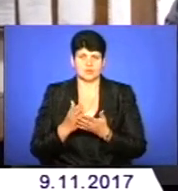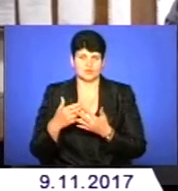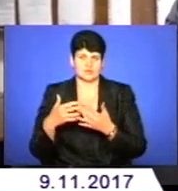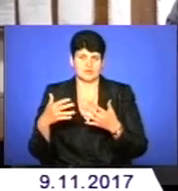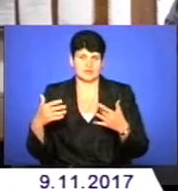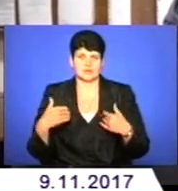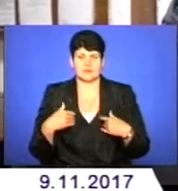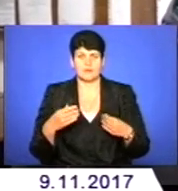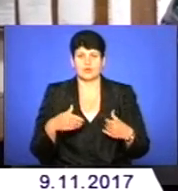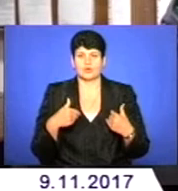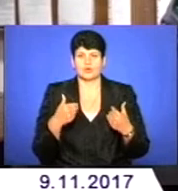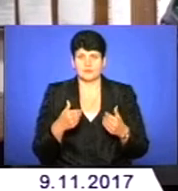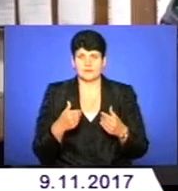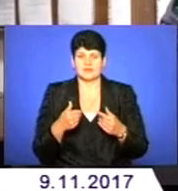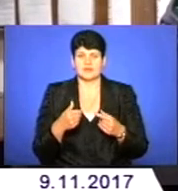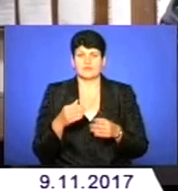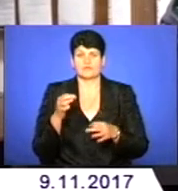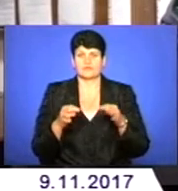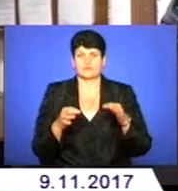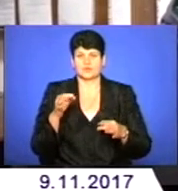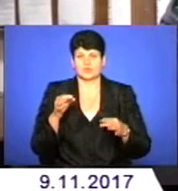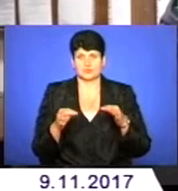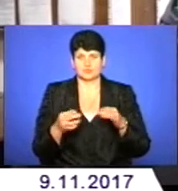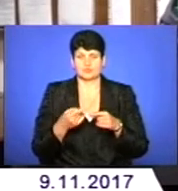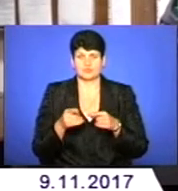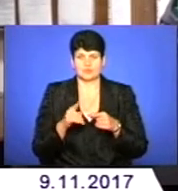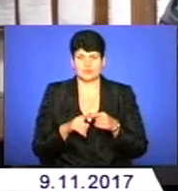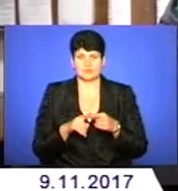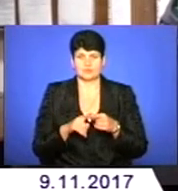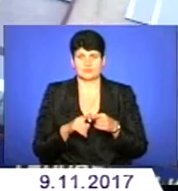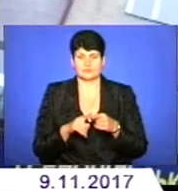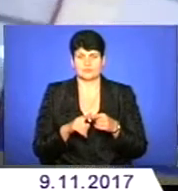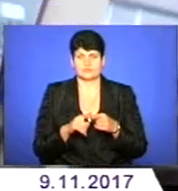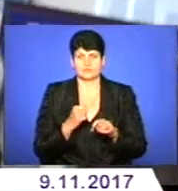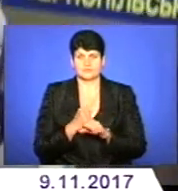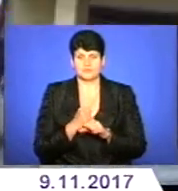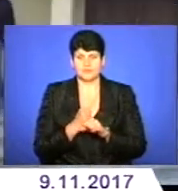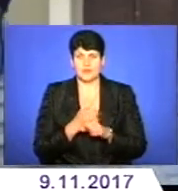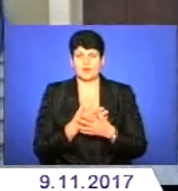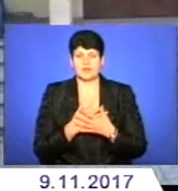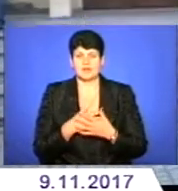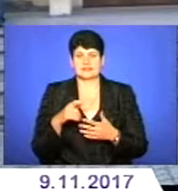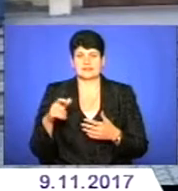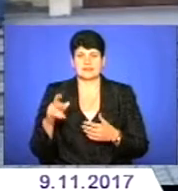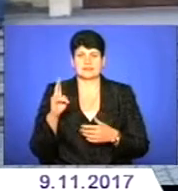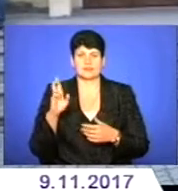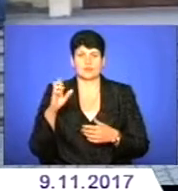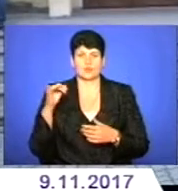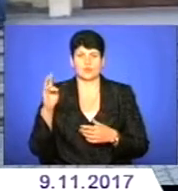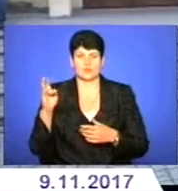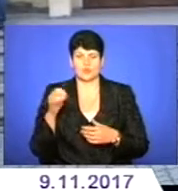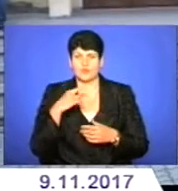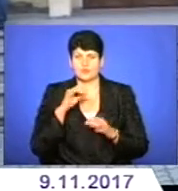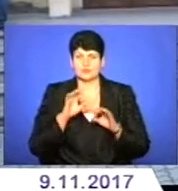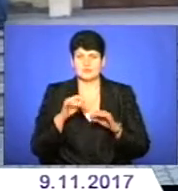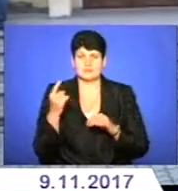нам порекомендували йому через суд це все процедуру йому пройти. Громадська активістка Катерина Бойко розповідає, це перша